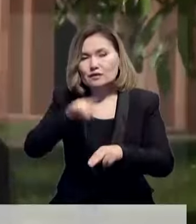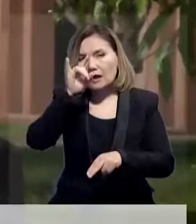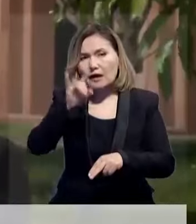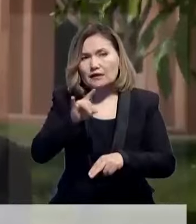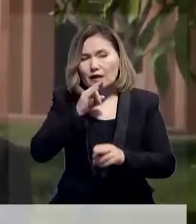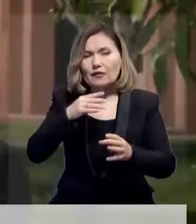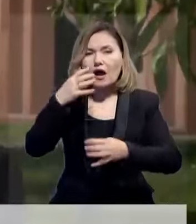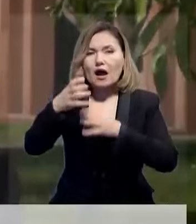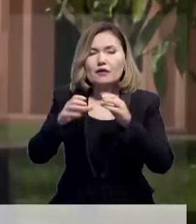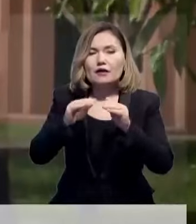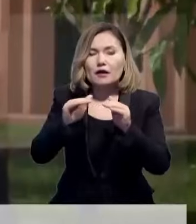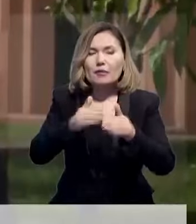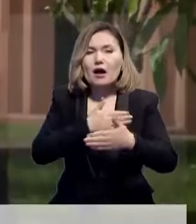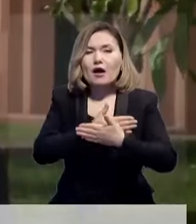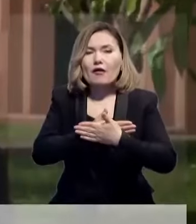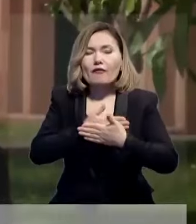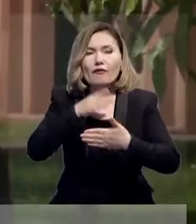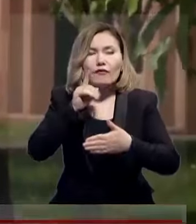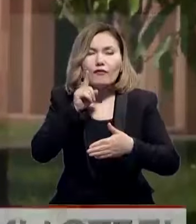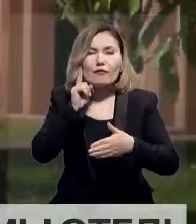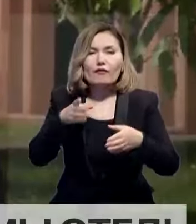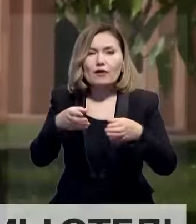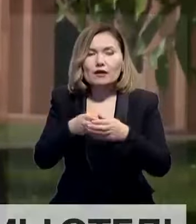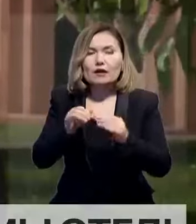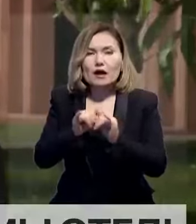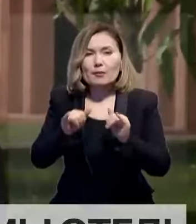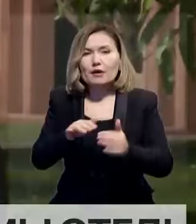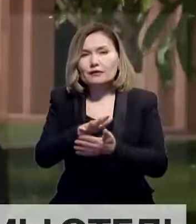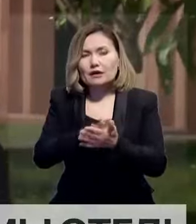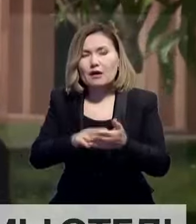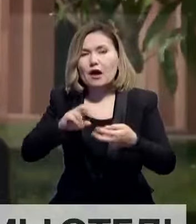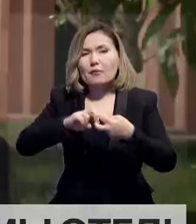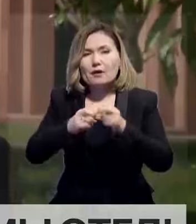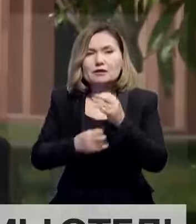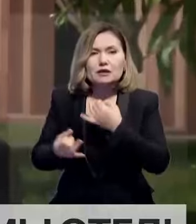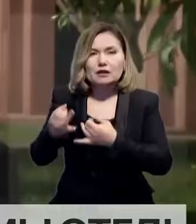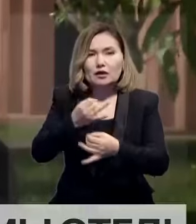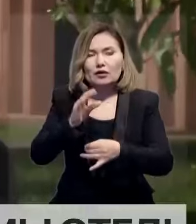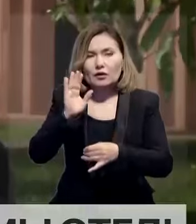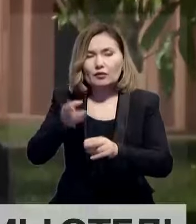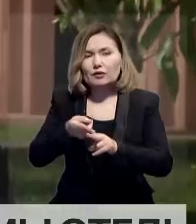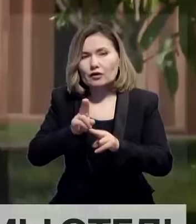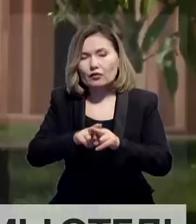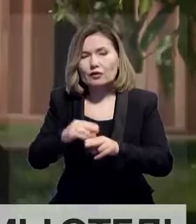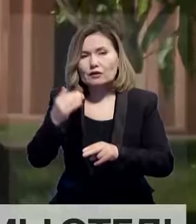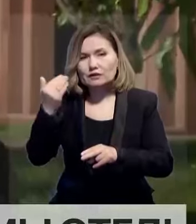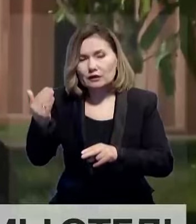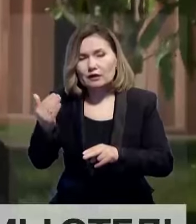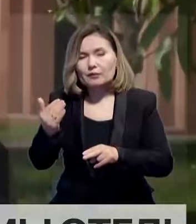және халықаралық деңгейдегі волонтерлік қозғалысының әрі қарай даму мәселелерін талқылау және ол бойынша өзінің ұсыныстарын